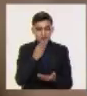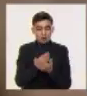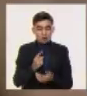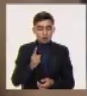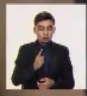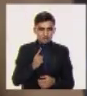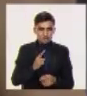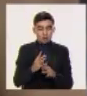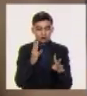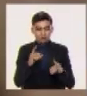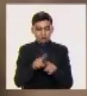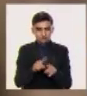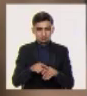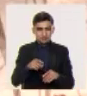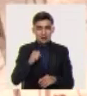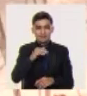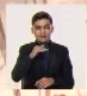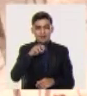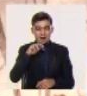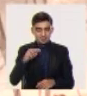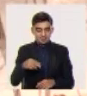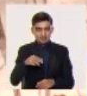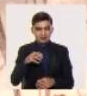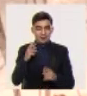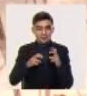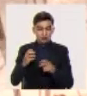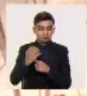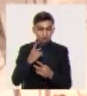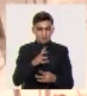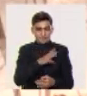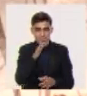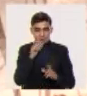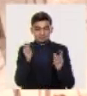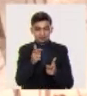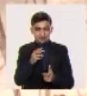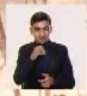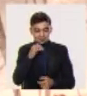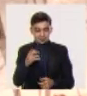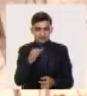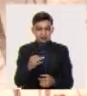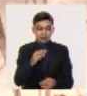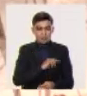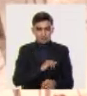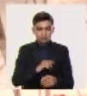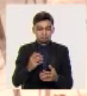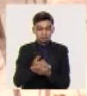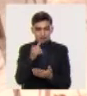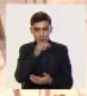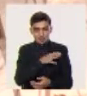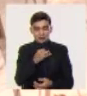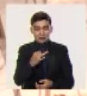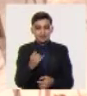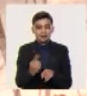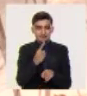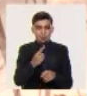очереди на поставку с асфальтного завода. Сначала из-за карантина не смогли нанять рабочих, а теперь единственный асфальтовый завод в области